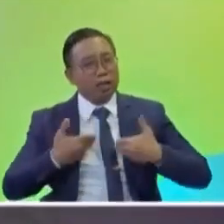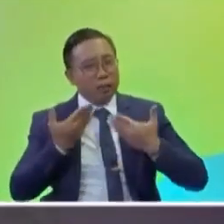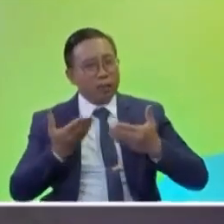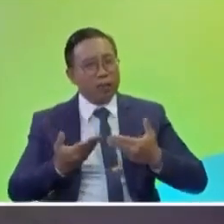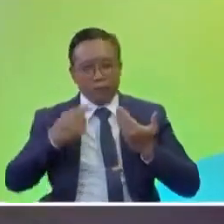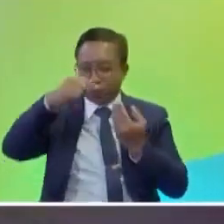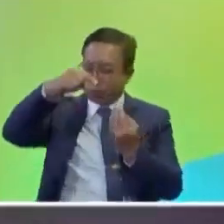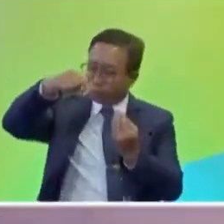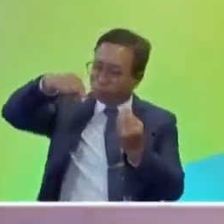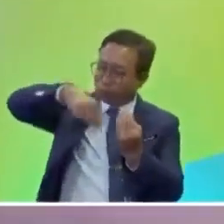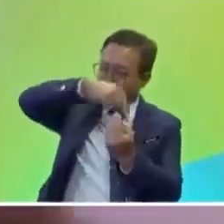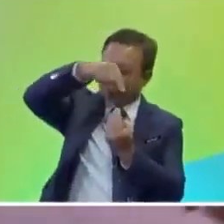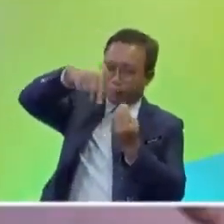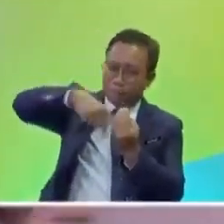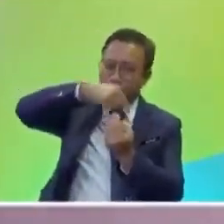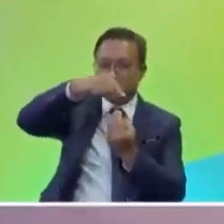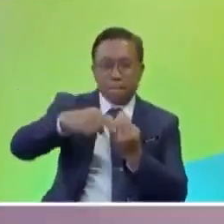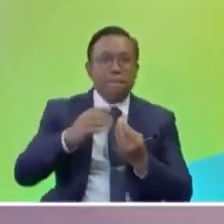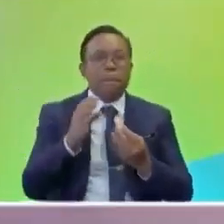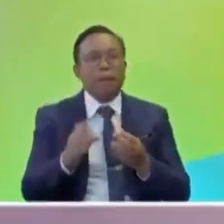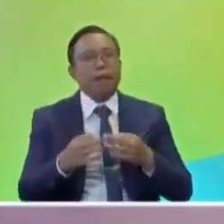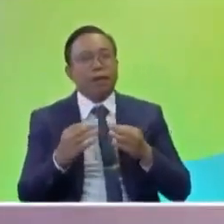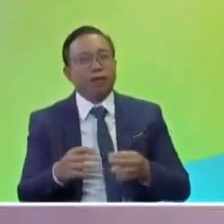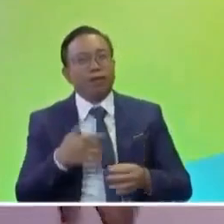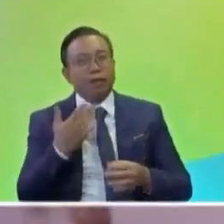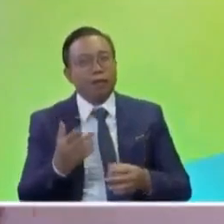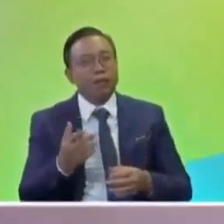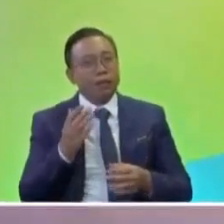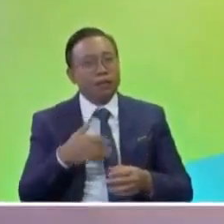rasa gembira pusing-pusing.